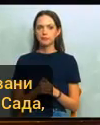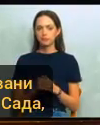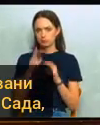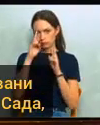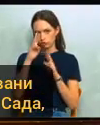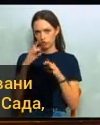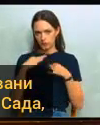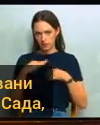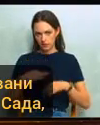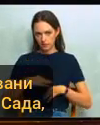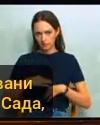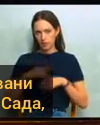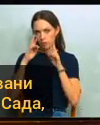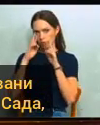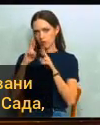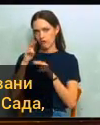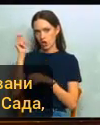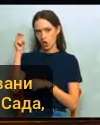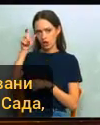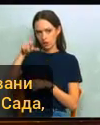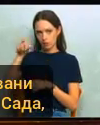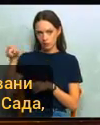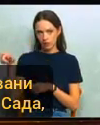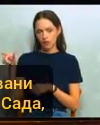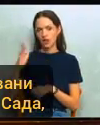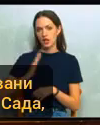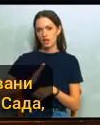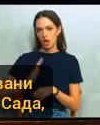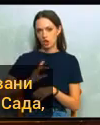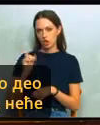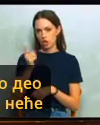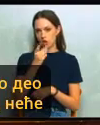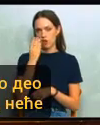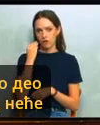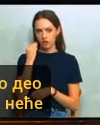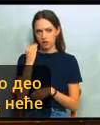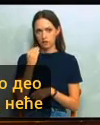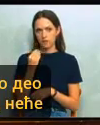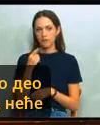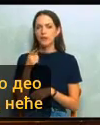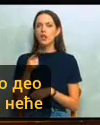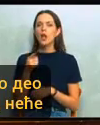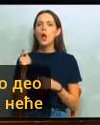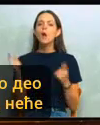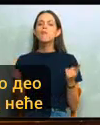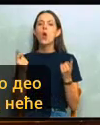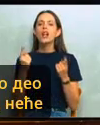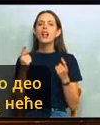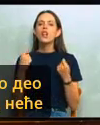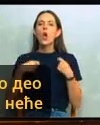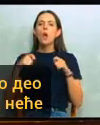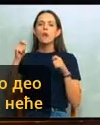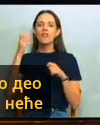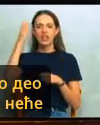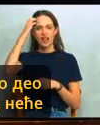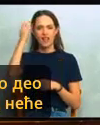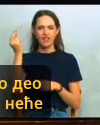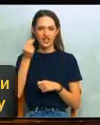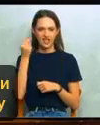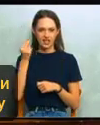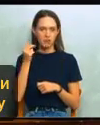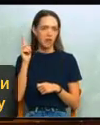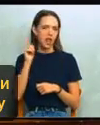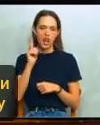poštovana predsedavajuća, poštovani odbornici, poštovani građani Novog Sada. Pokret obnove Kraljevine Srbije kao deo odborničke grupe Nada za Novi Sad